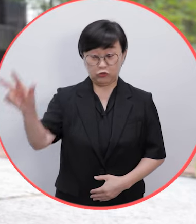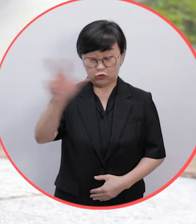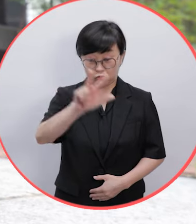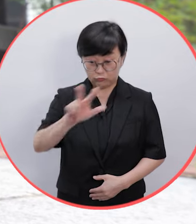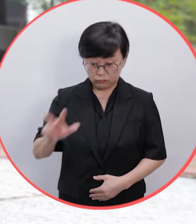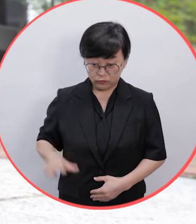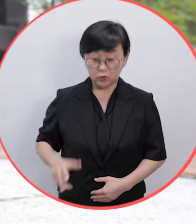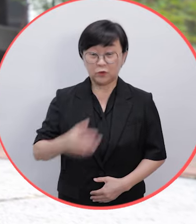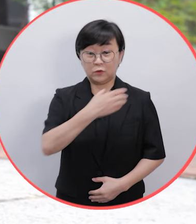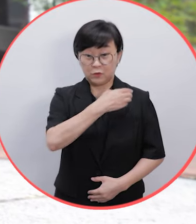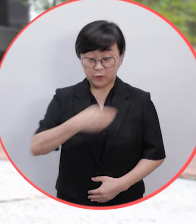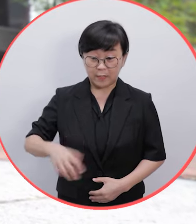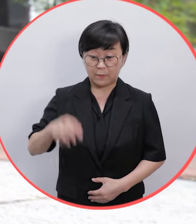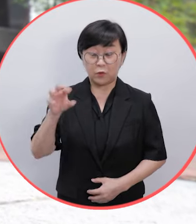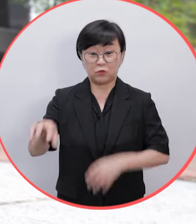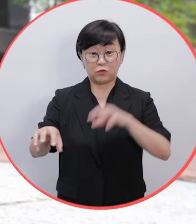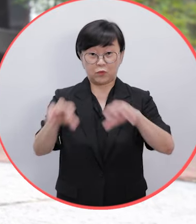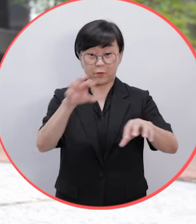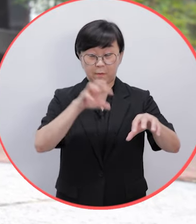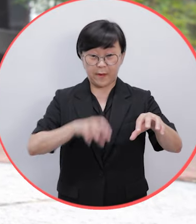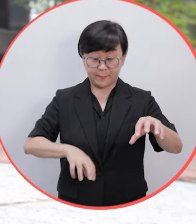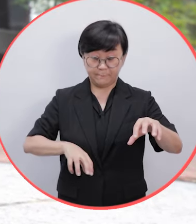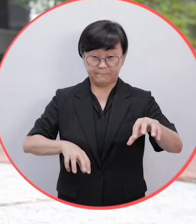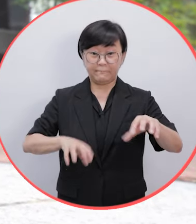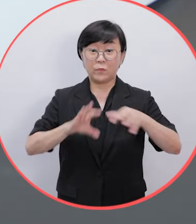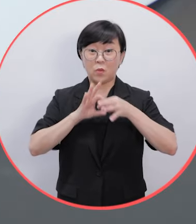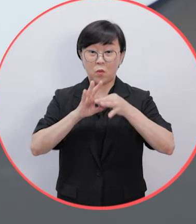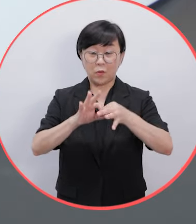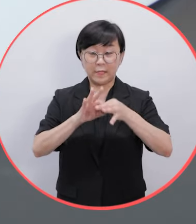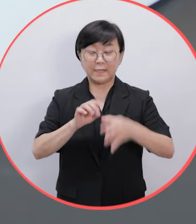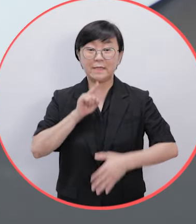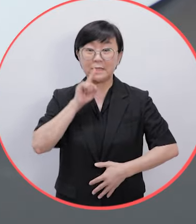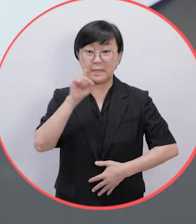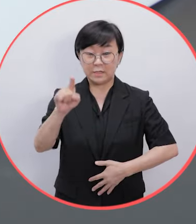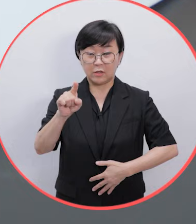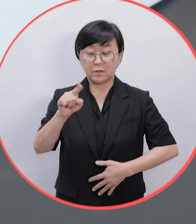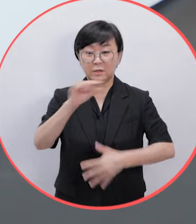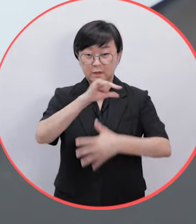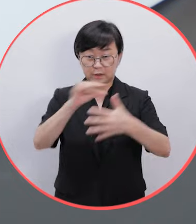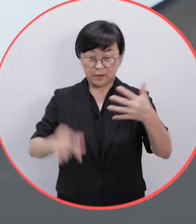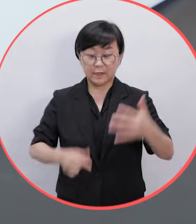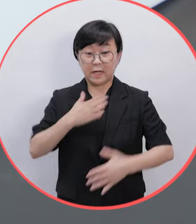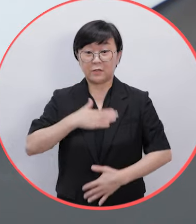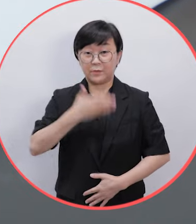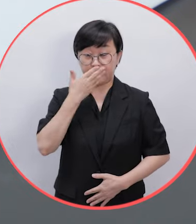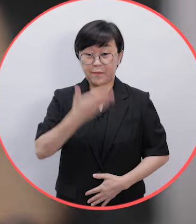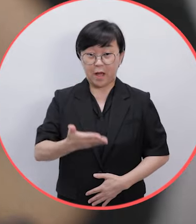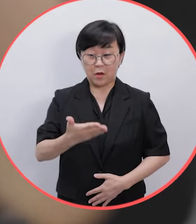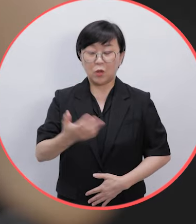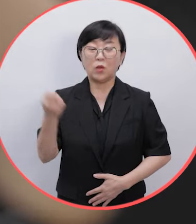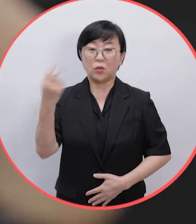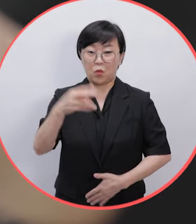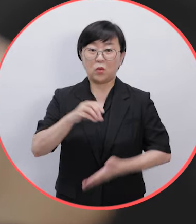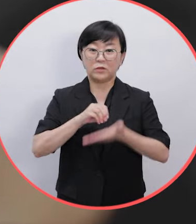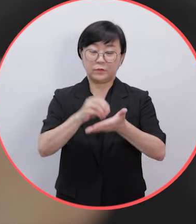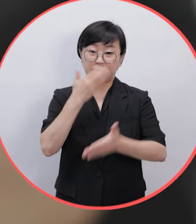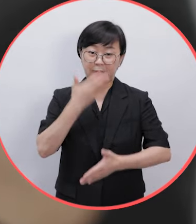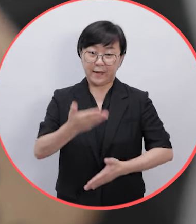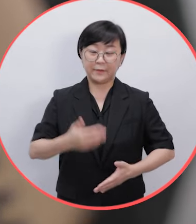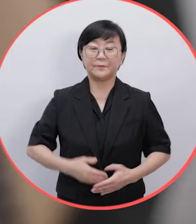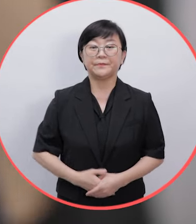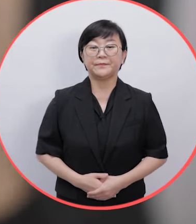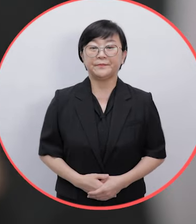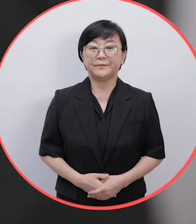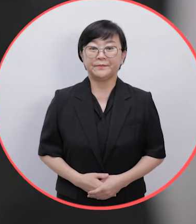전국 읍, 면, 동 주민센터를 통해 신청 방법을 안내받을 수 있으며 신청